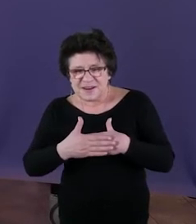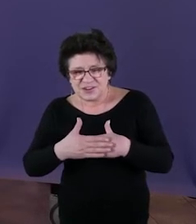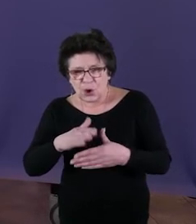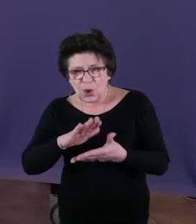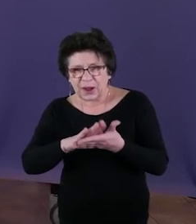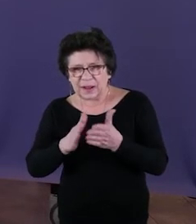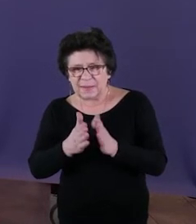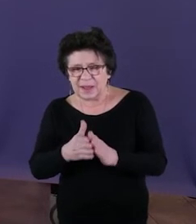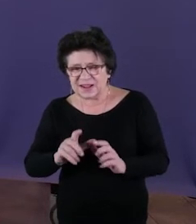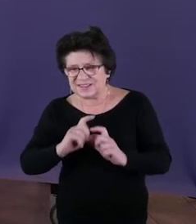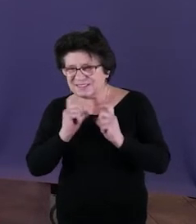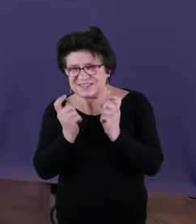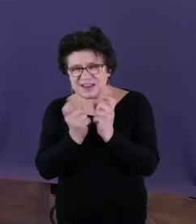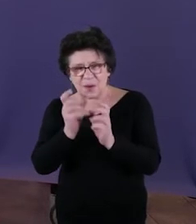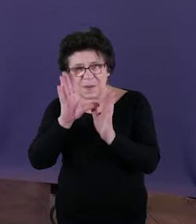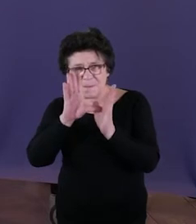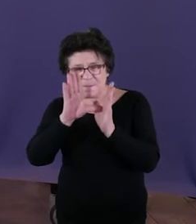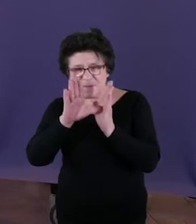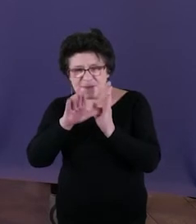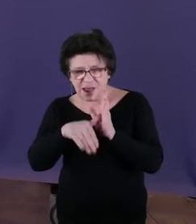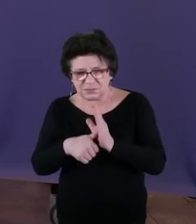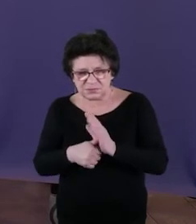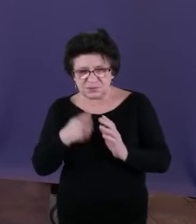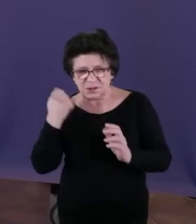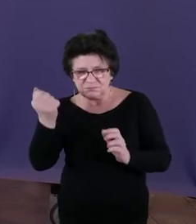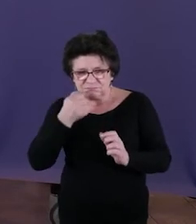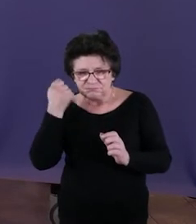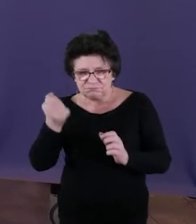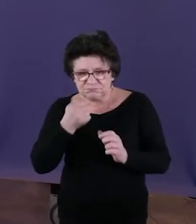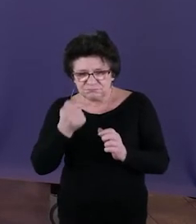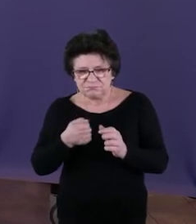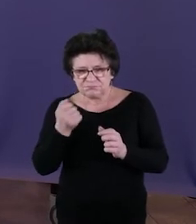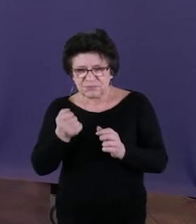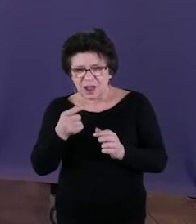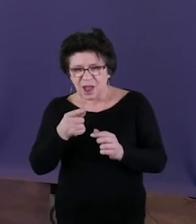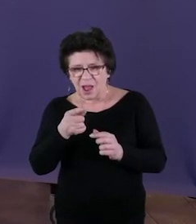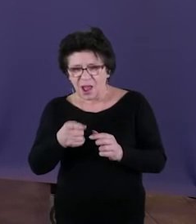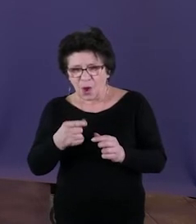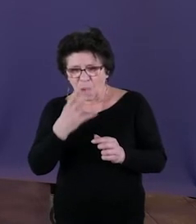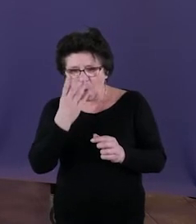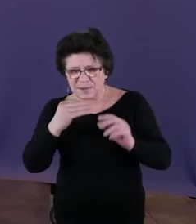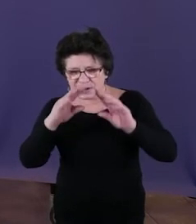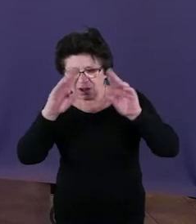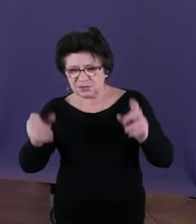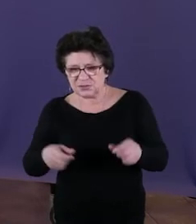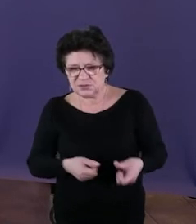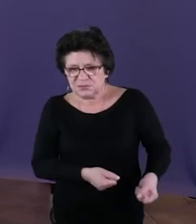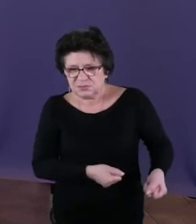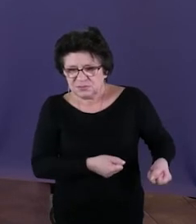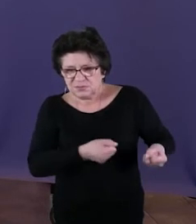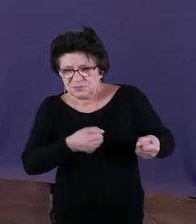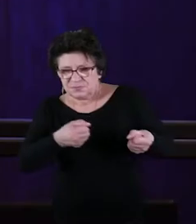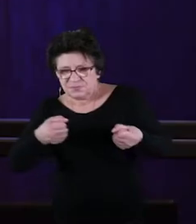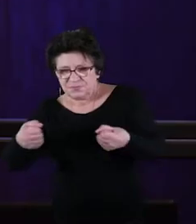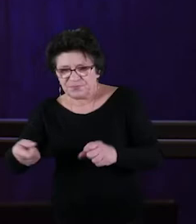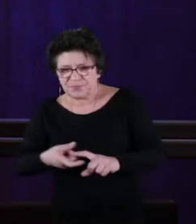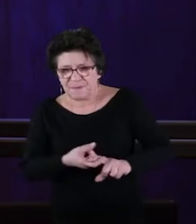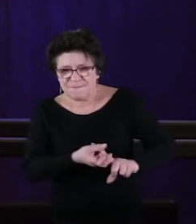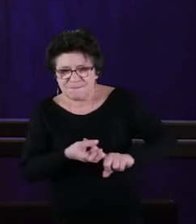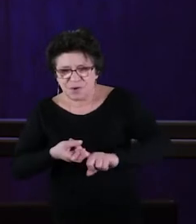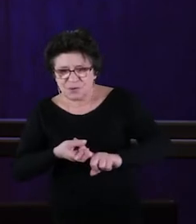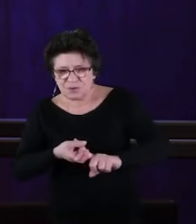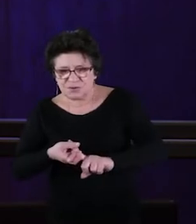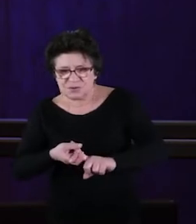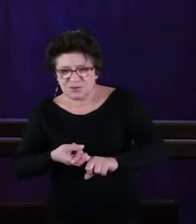przez całe to miasto wywieziono i obraz schowano w taborach kolejowych wiąząc go wozem który nie dało